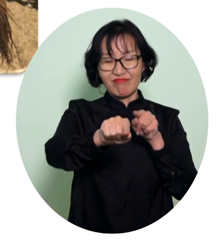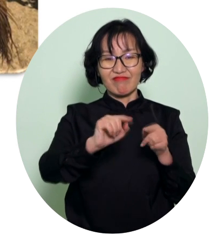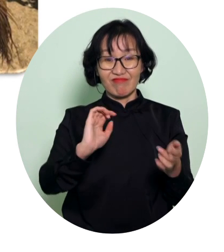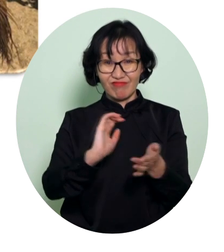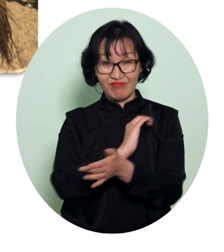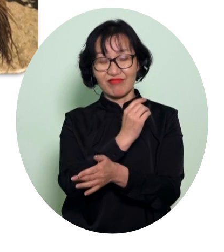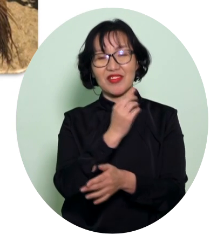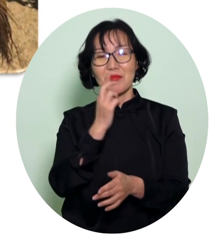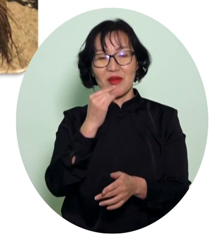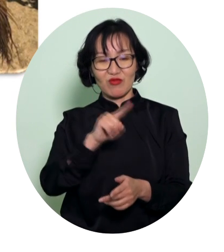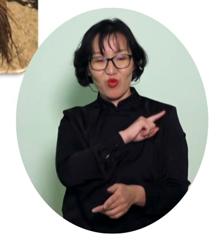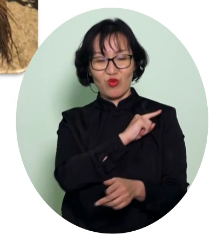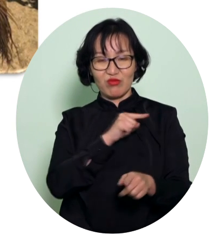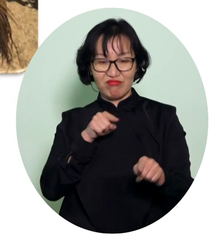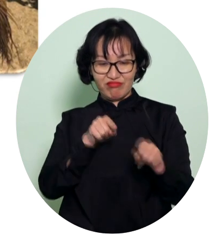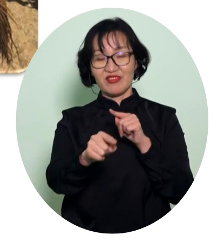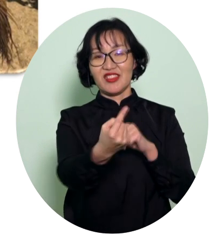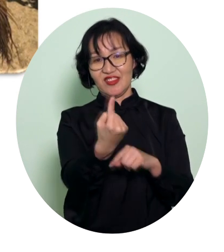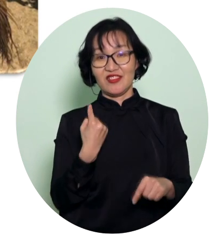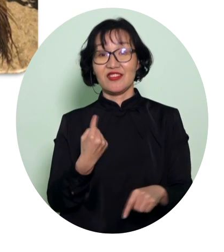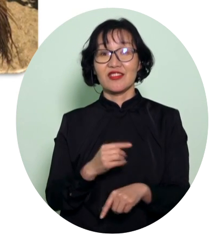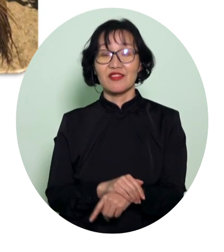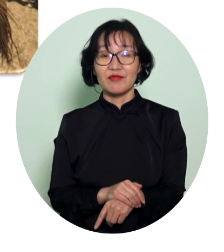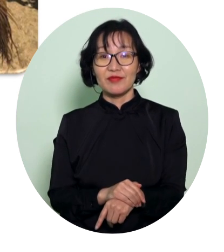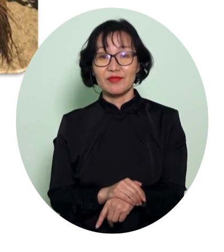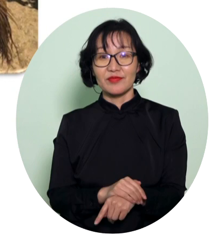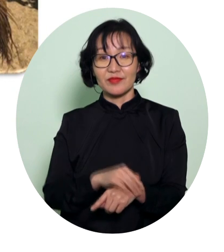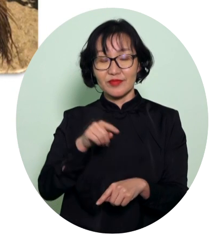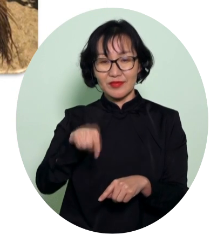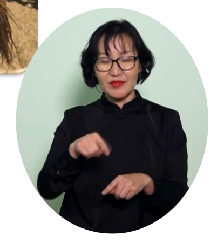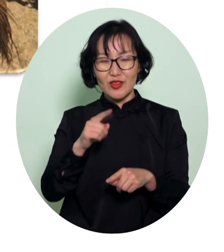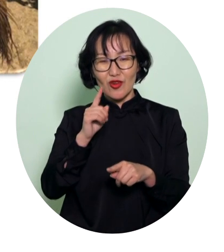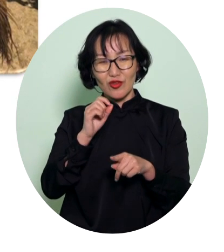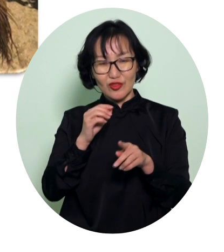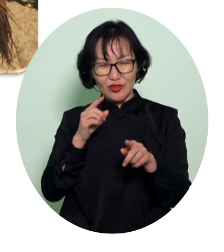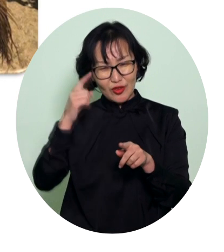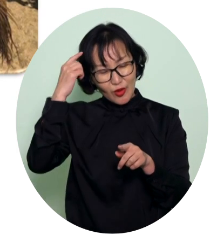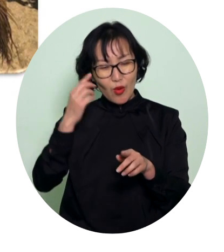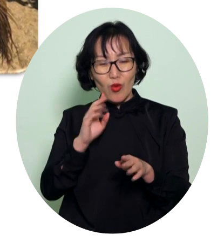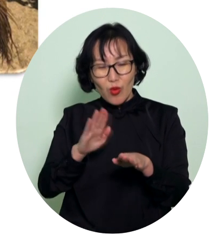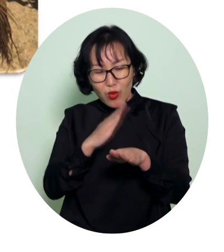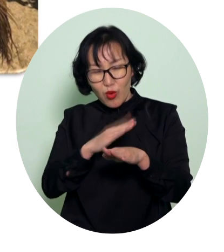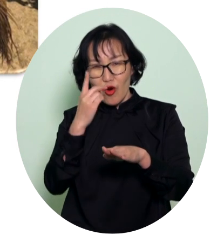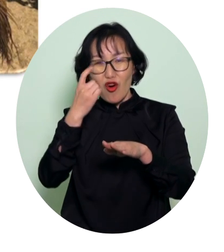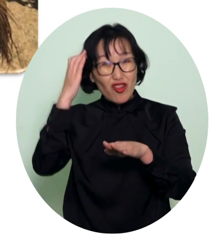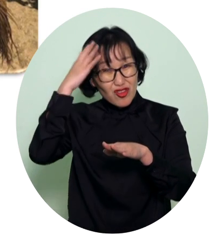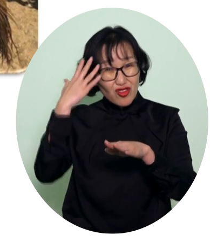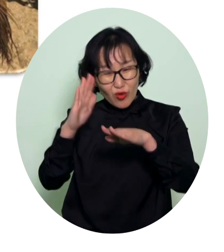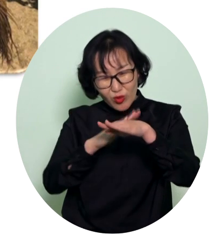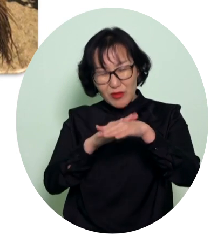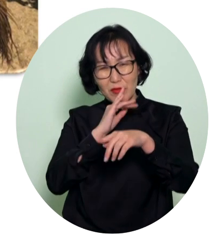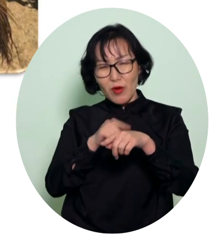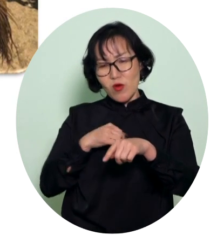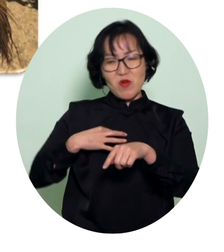хурдараа ярлзан барайнд магнайлв. Хөлсийн тусахын зав өгөлгүй хөхөө хөхөх гэж